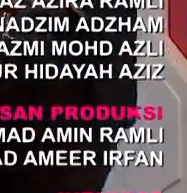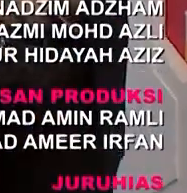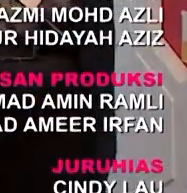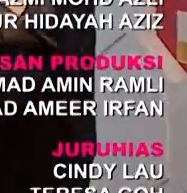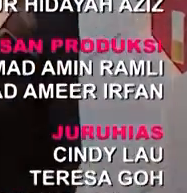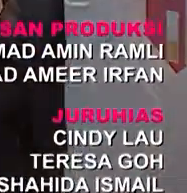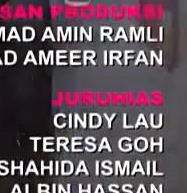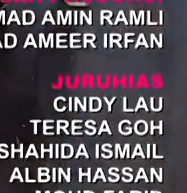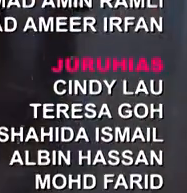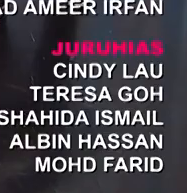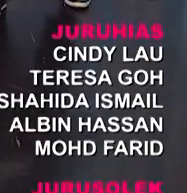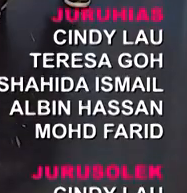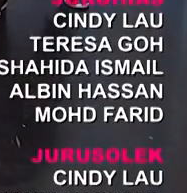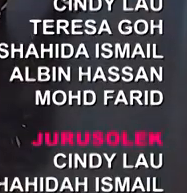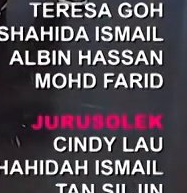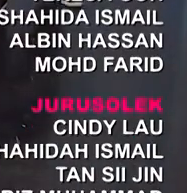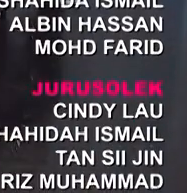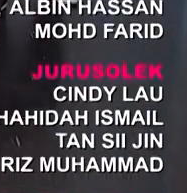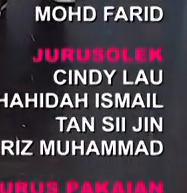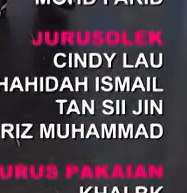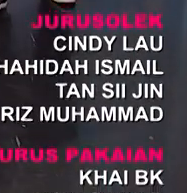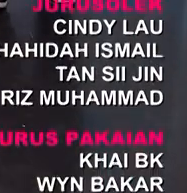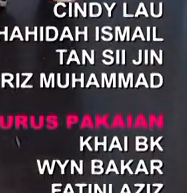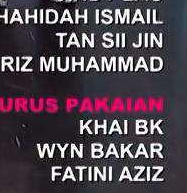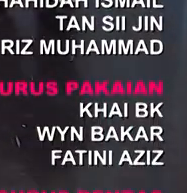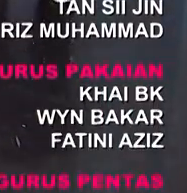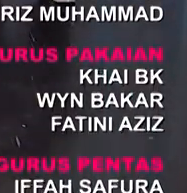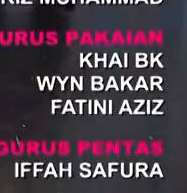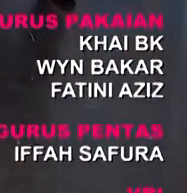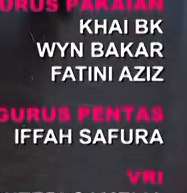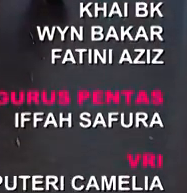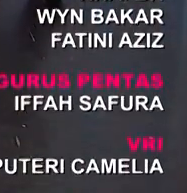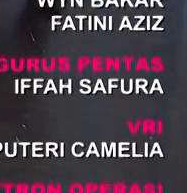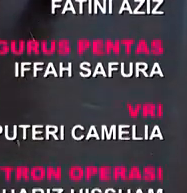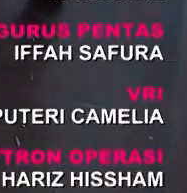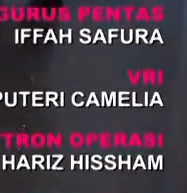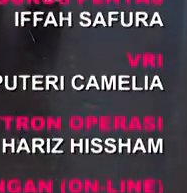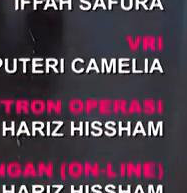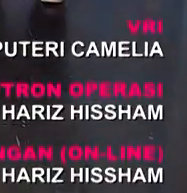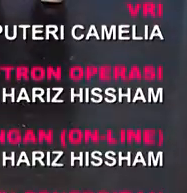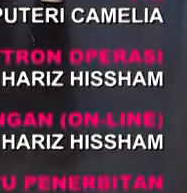Ayah Ibu Adik Abang enakkan bendera